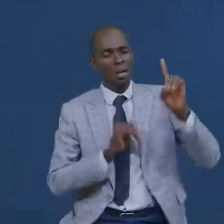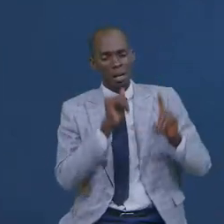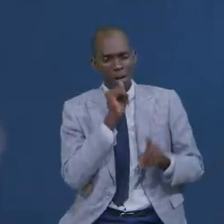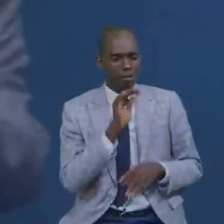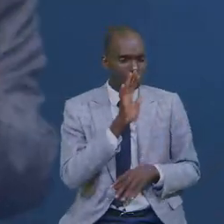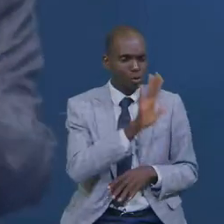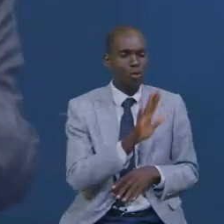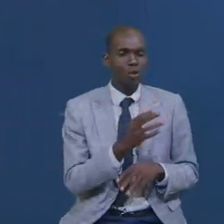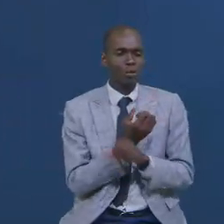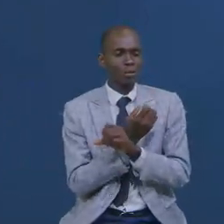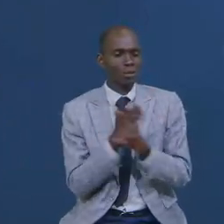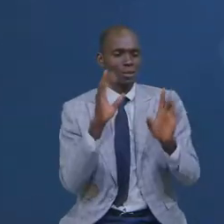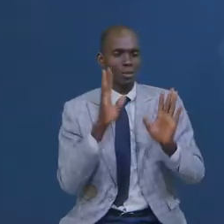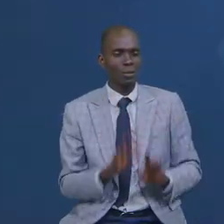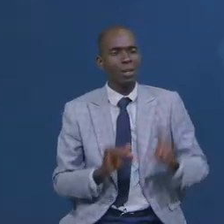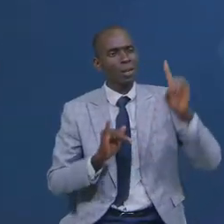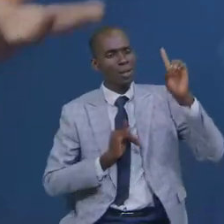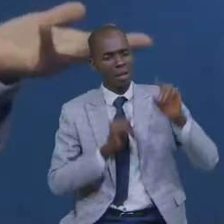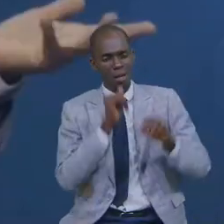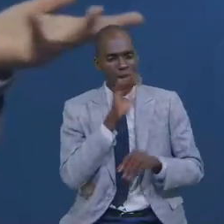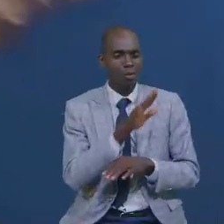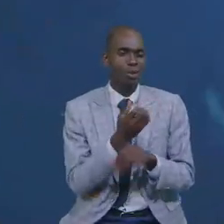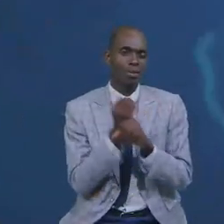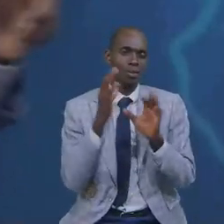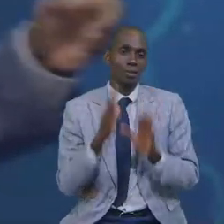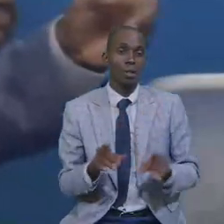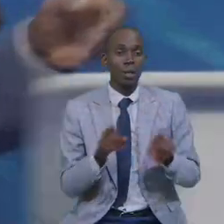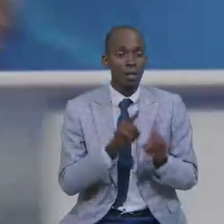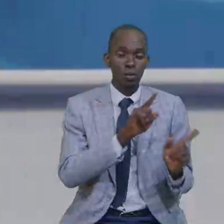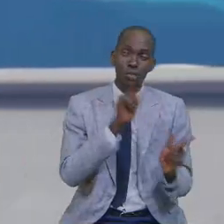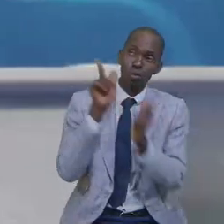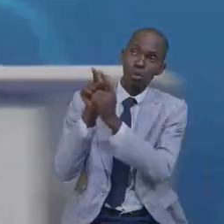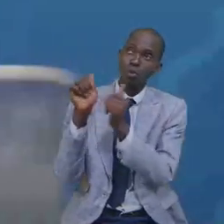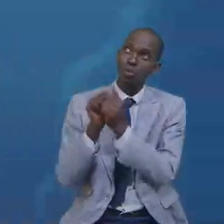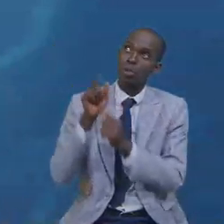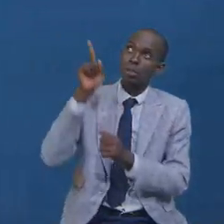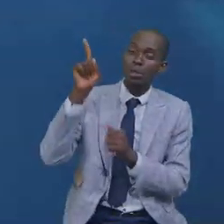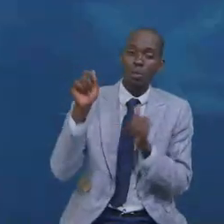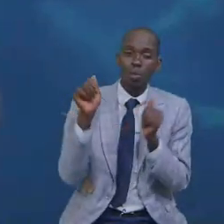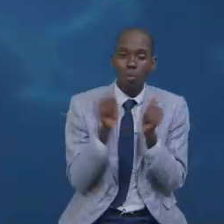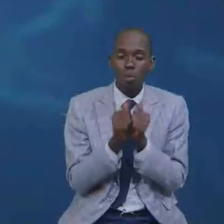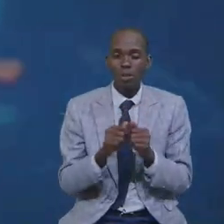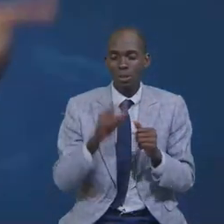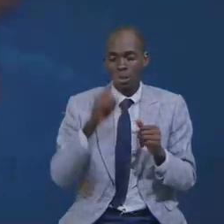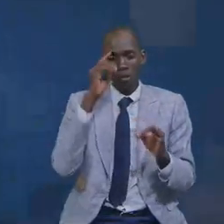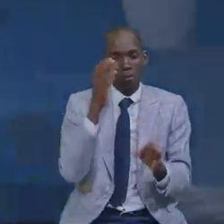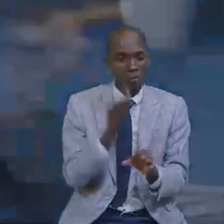je suis le Sauveur et comme tu viens à lui avec cette fois sachant